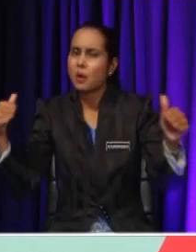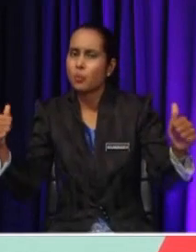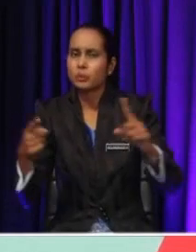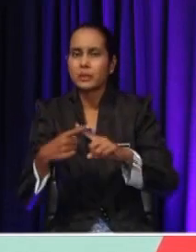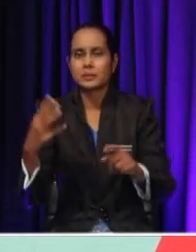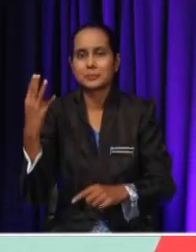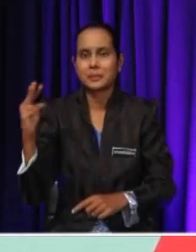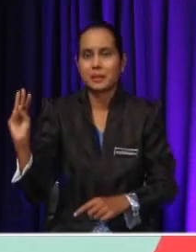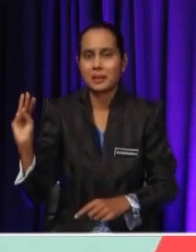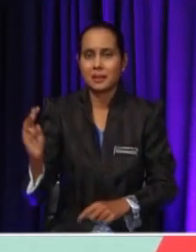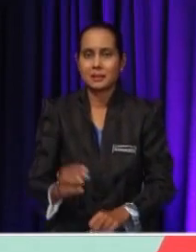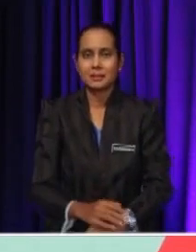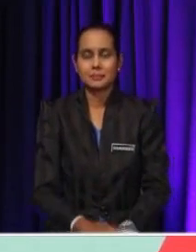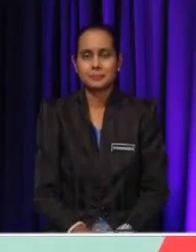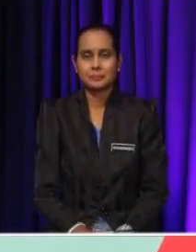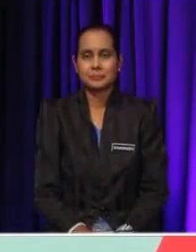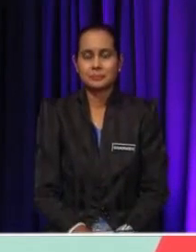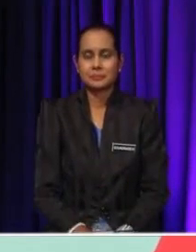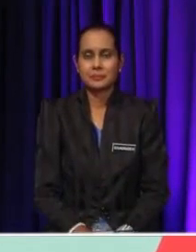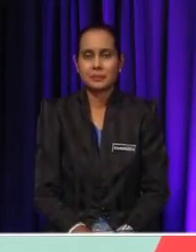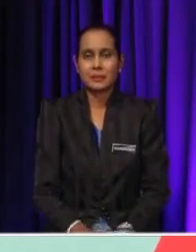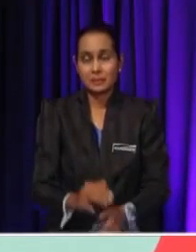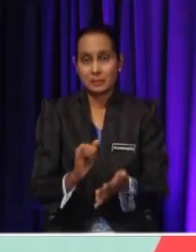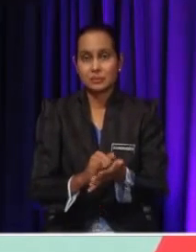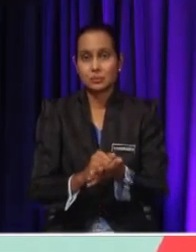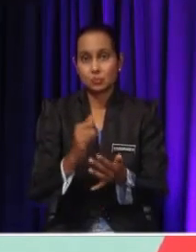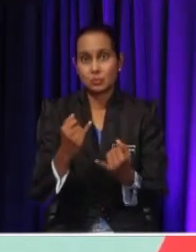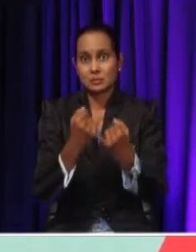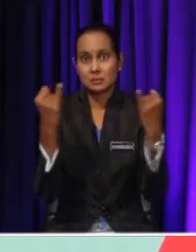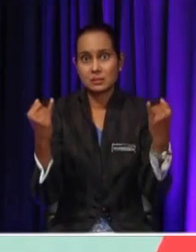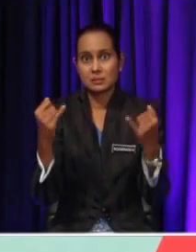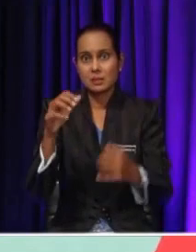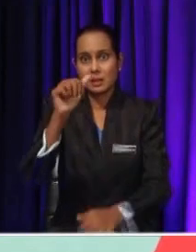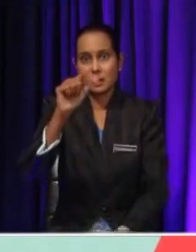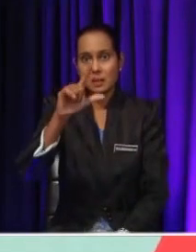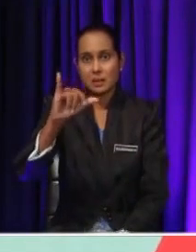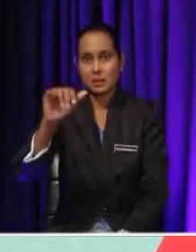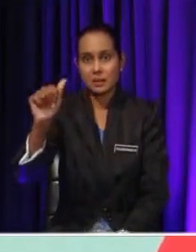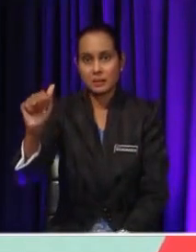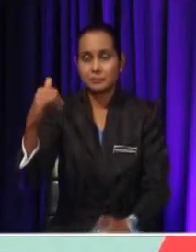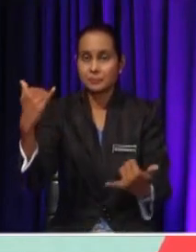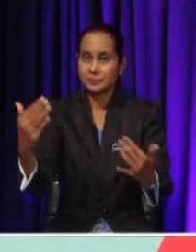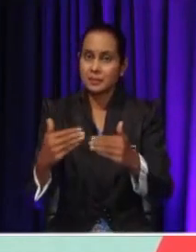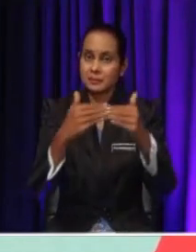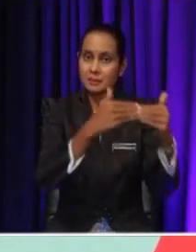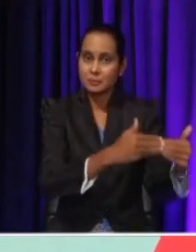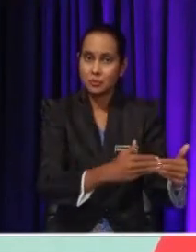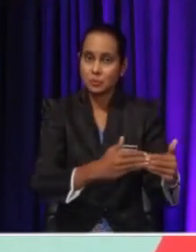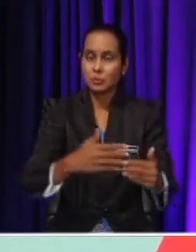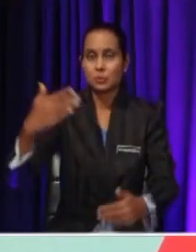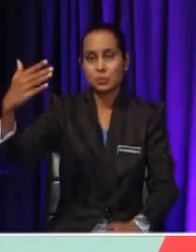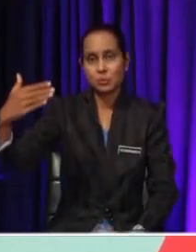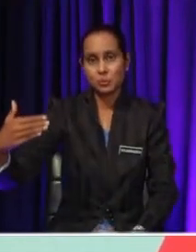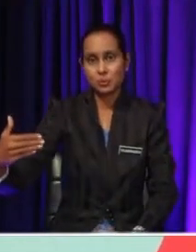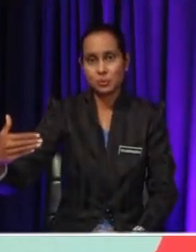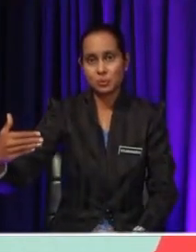Oke baik Jadi itulah kupasan daripada Alia dan seterusnya kita pergi kepada rangkap seterusnya yaitu